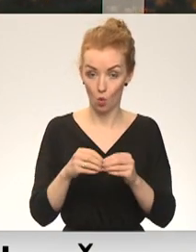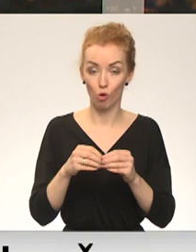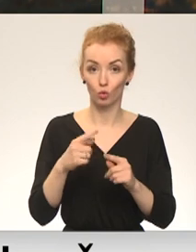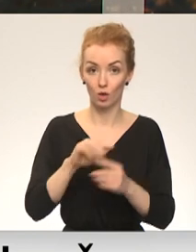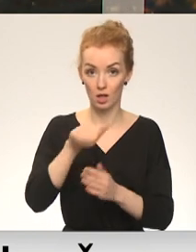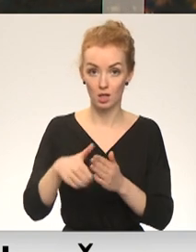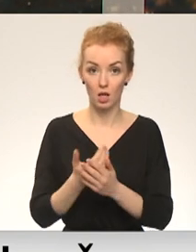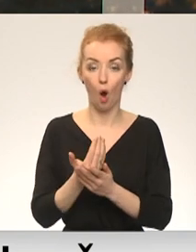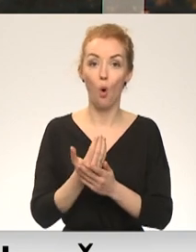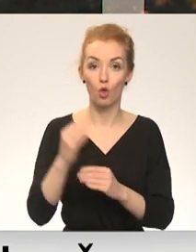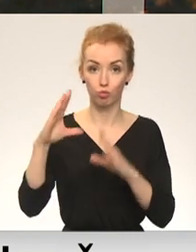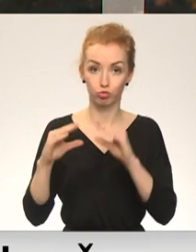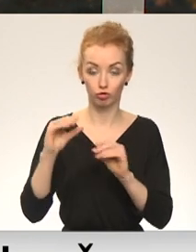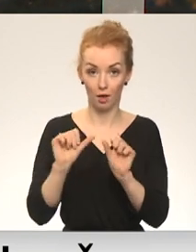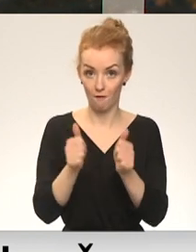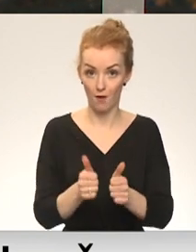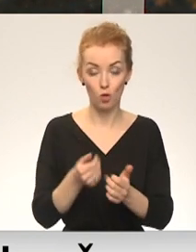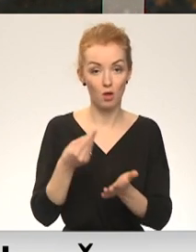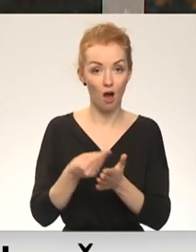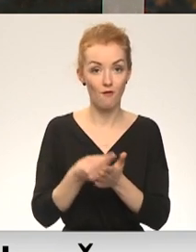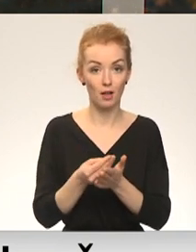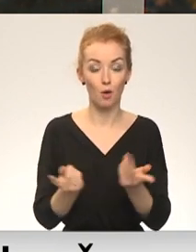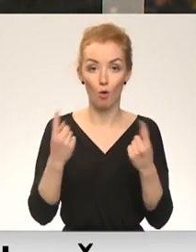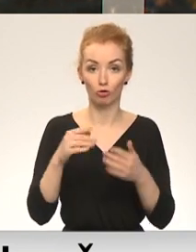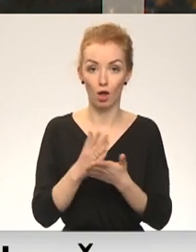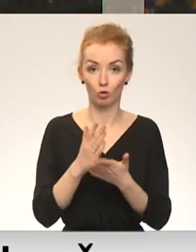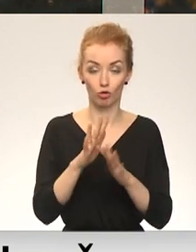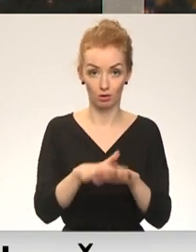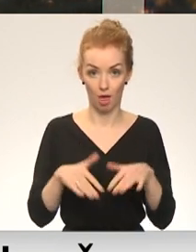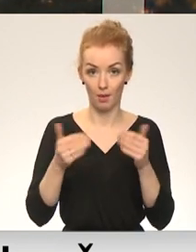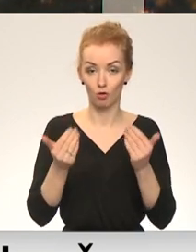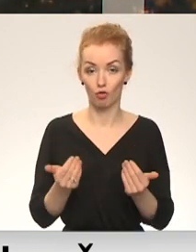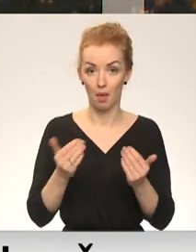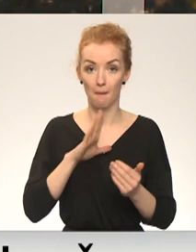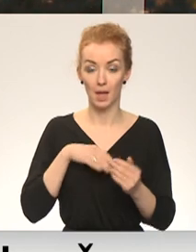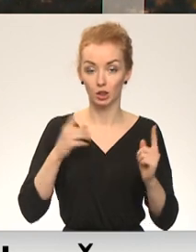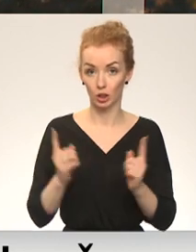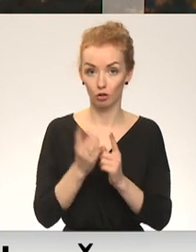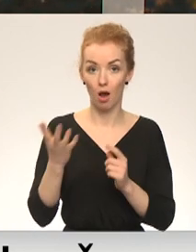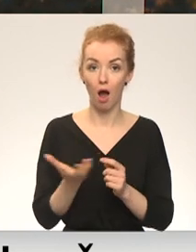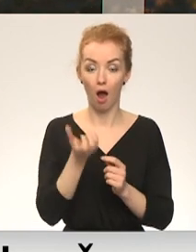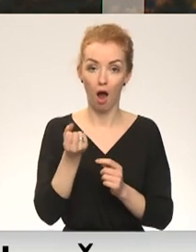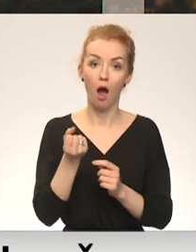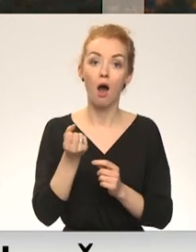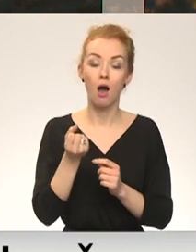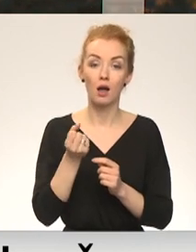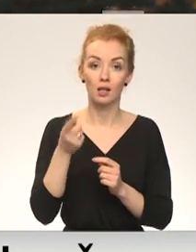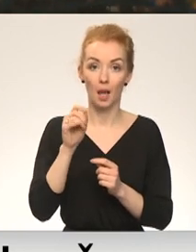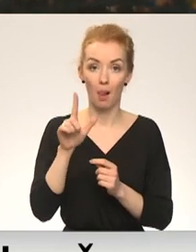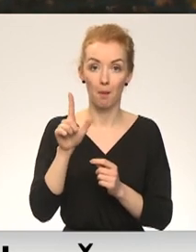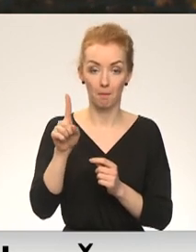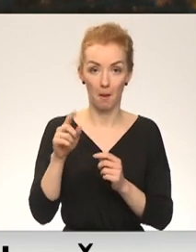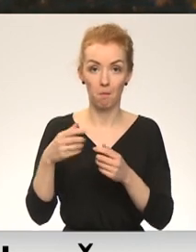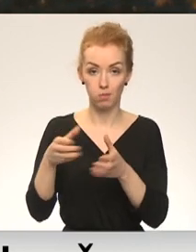jaunu finansēšanas modeli jāvērtē vēl pašreizējai Saeimai. Tā šodien pēc tikšanās ar Sabiedrisko elektronisko plašsaziņas līdzekļu